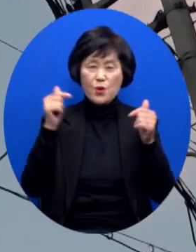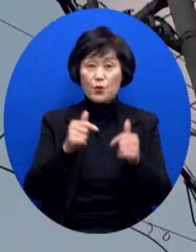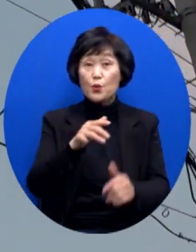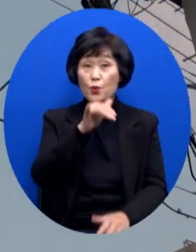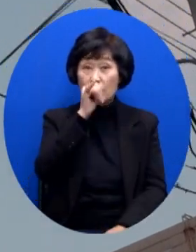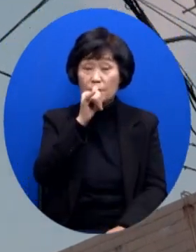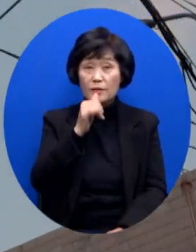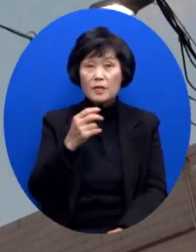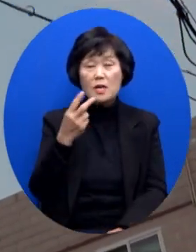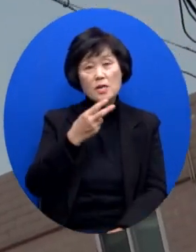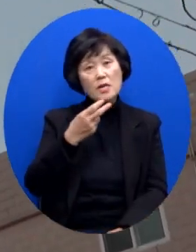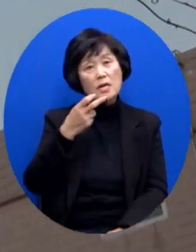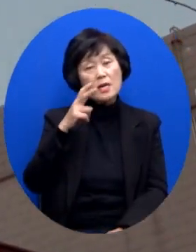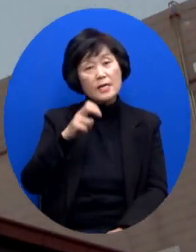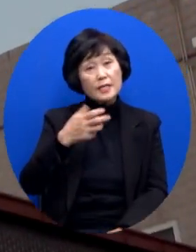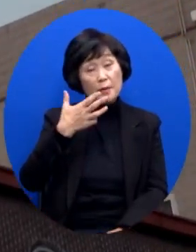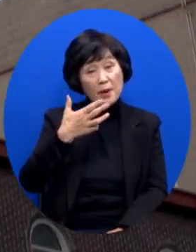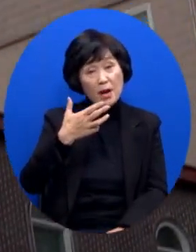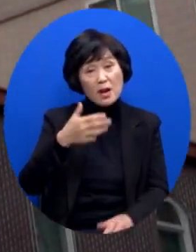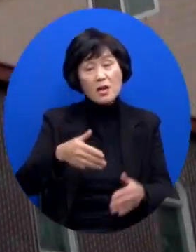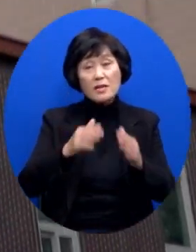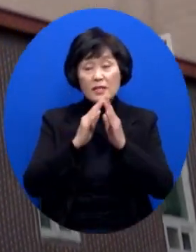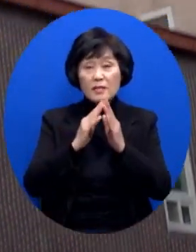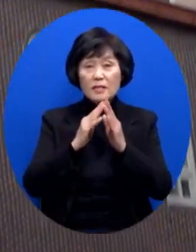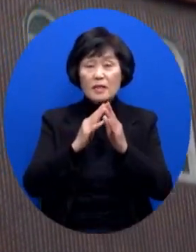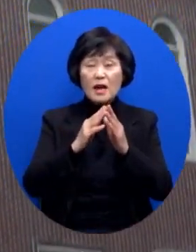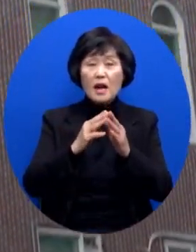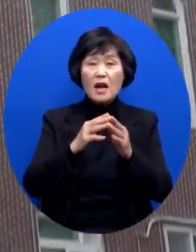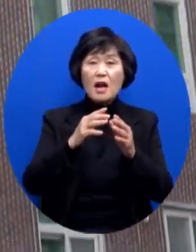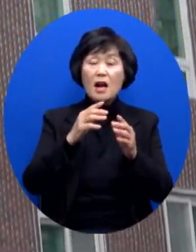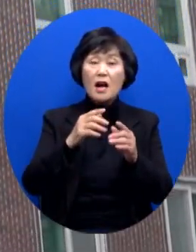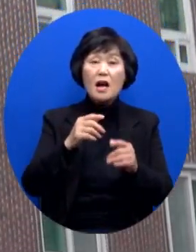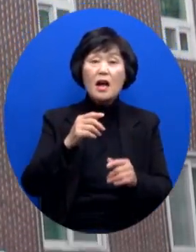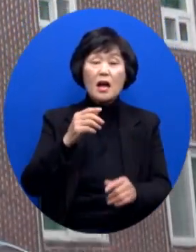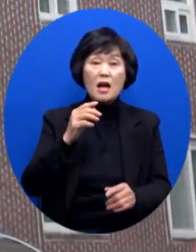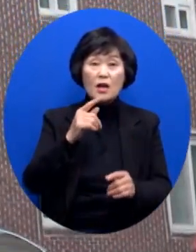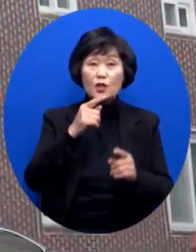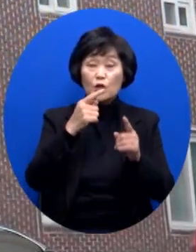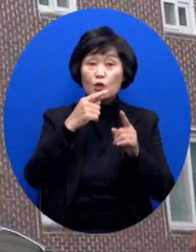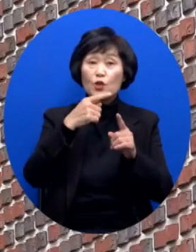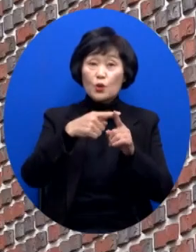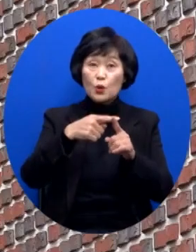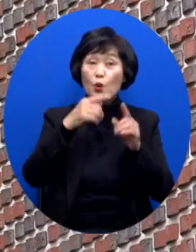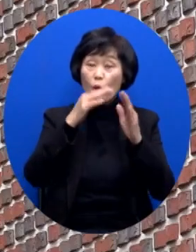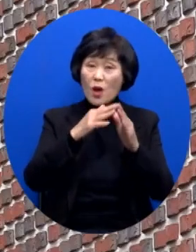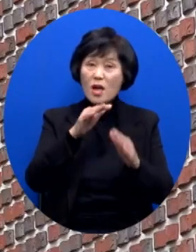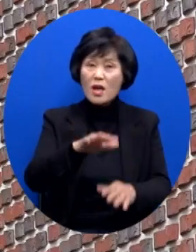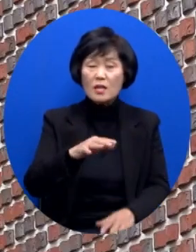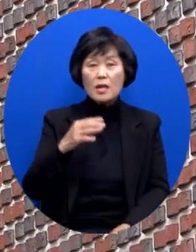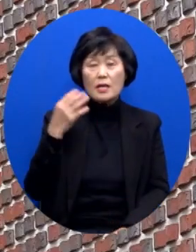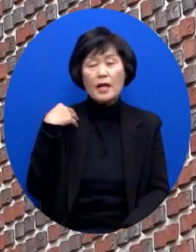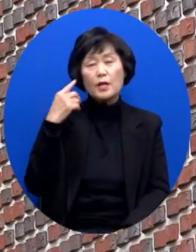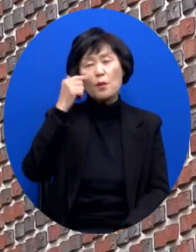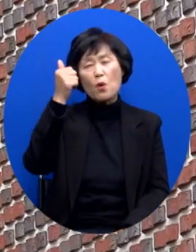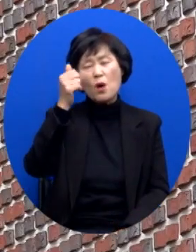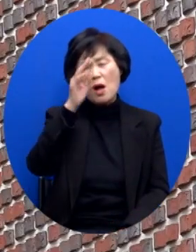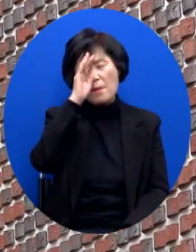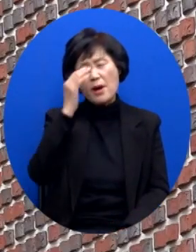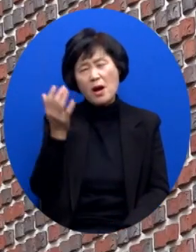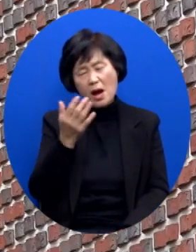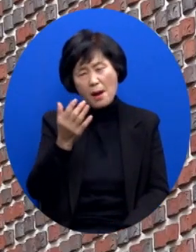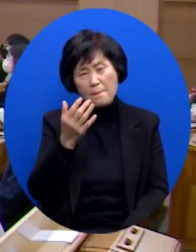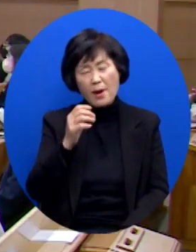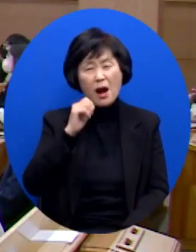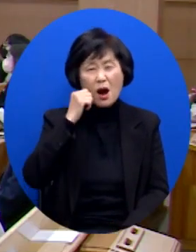21년 전 개척한 경산시민교회는 담임 목사의 지병 등으로 인해 어려움을 겪다 코로나로 인해 결국 큰 위기에